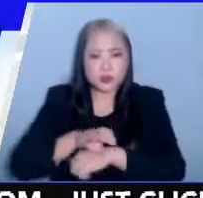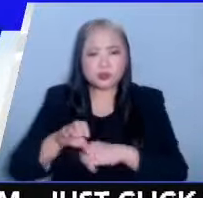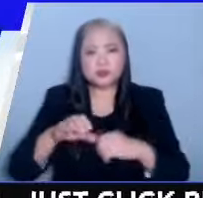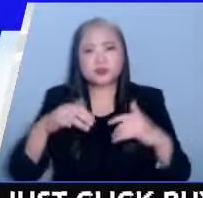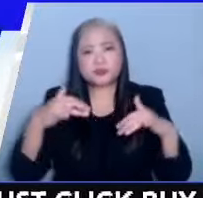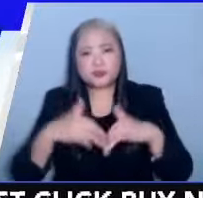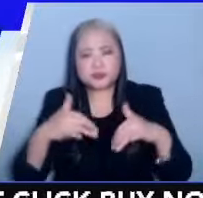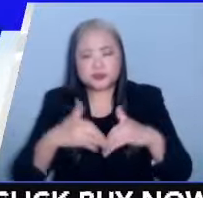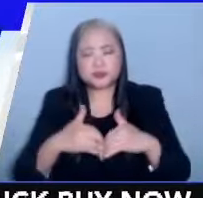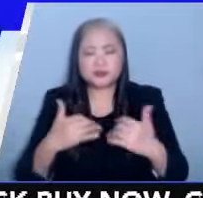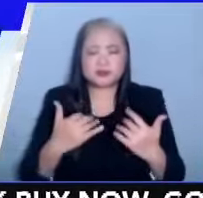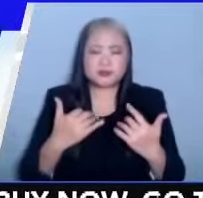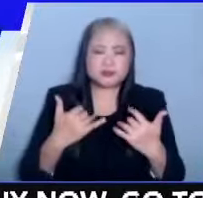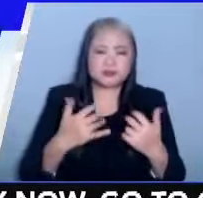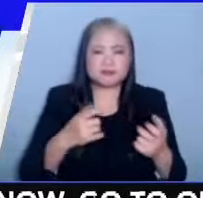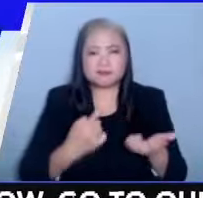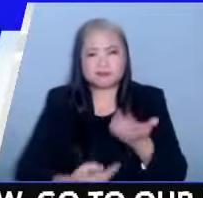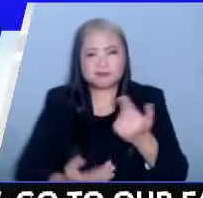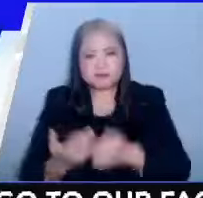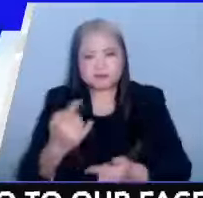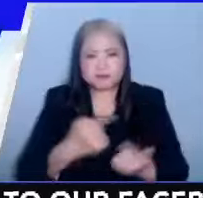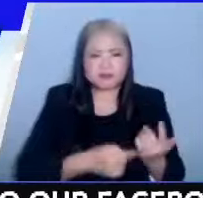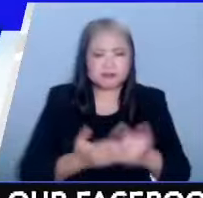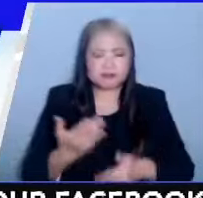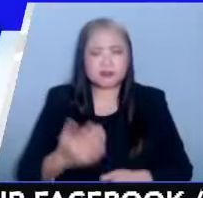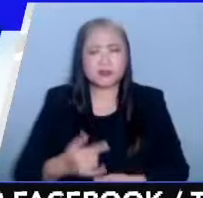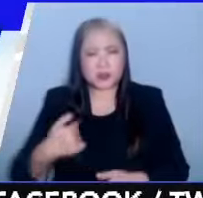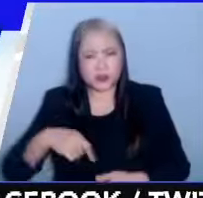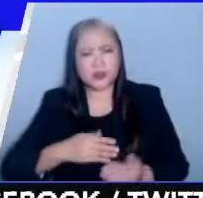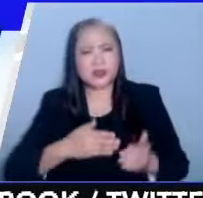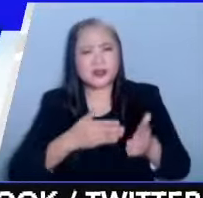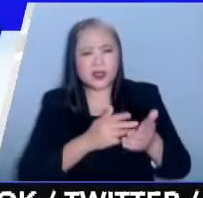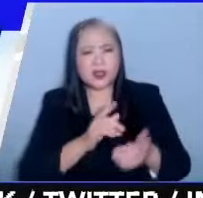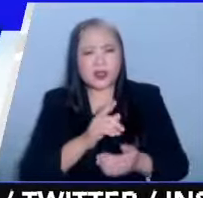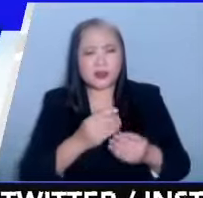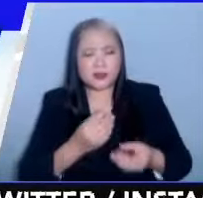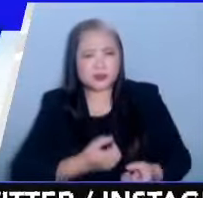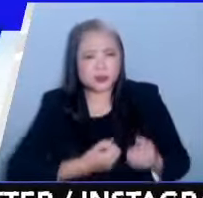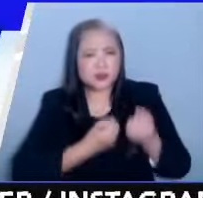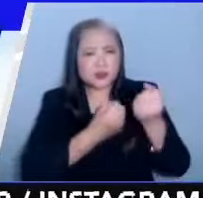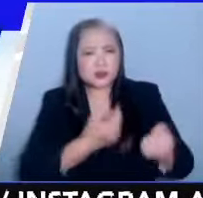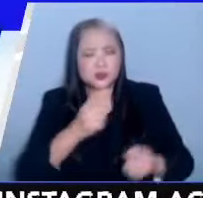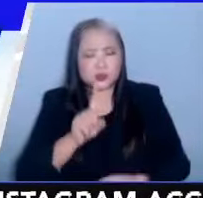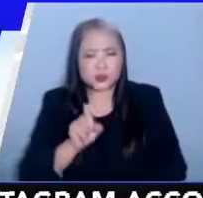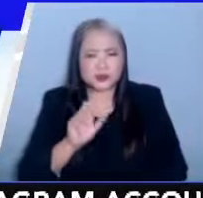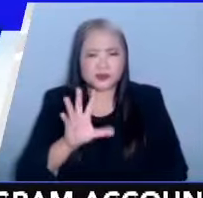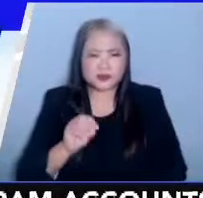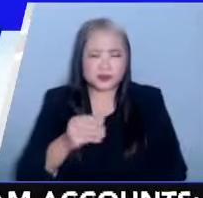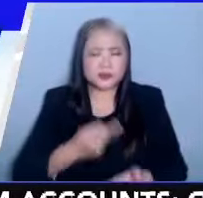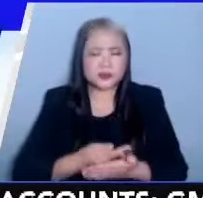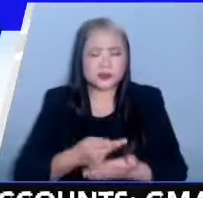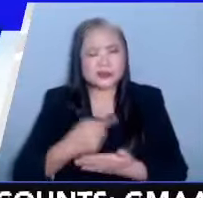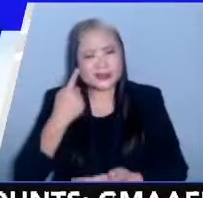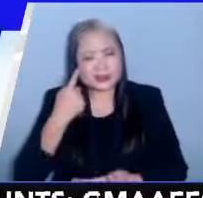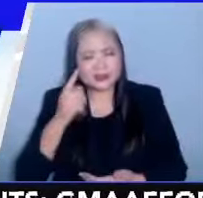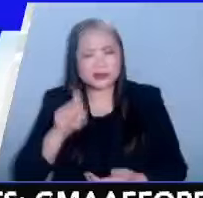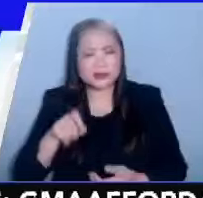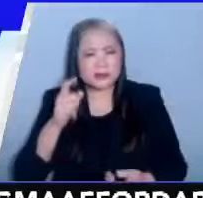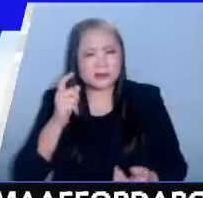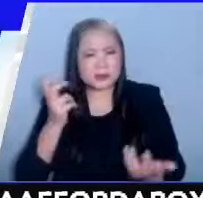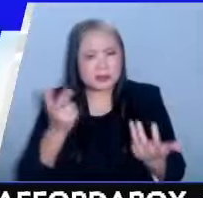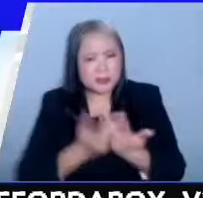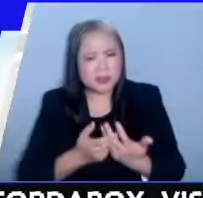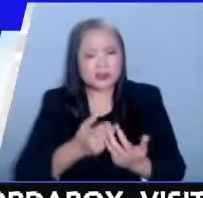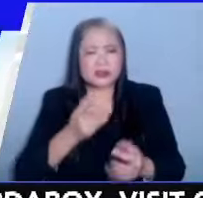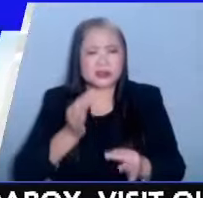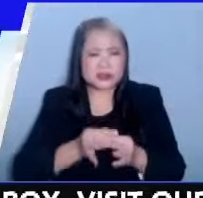boards no at ito talaga yung tinutulak natin Php150 kasi ito po yung sa tingin namin ay talagang nararapat at dapat na increase kaysa